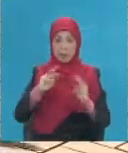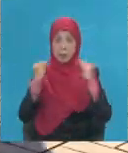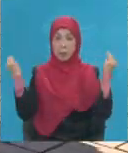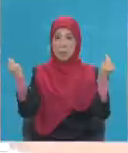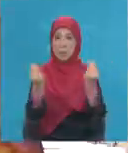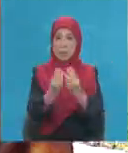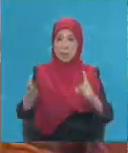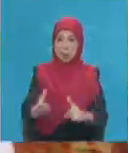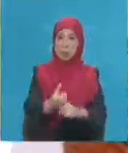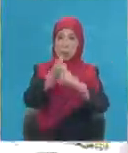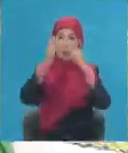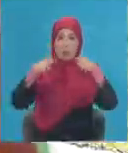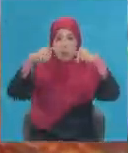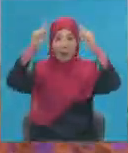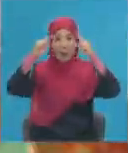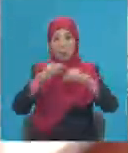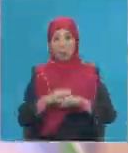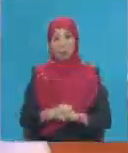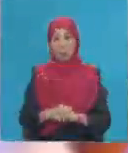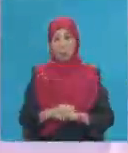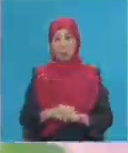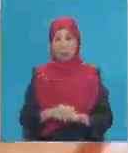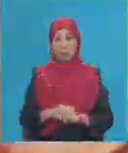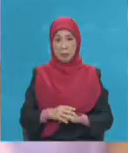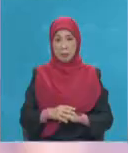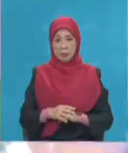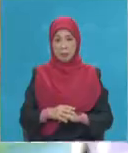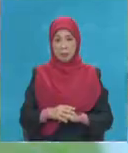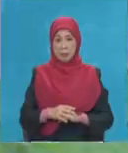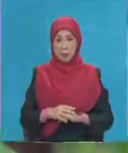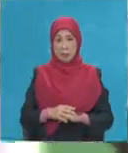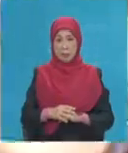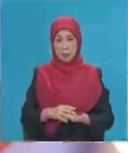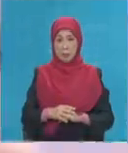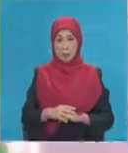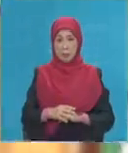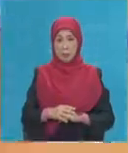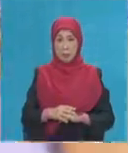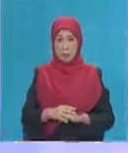yang telah meraih kecemerlangan.